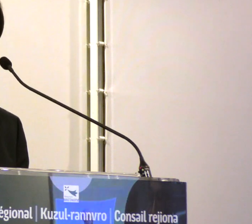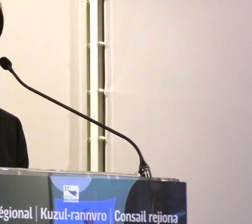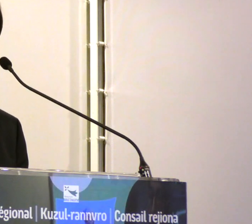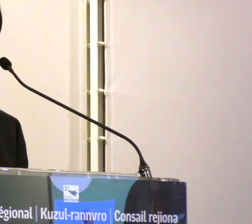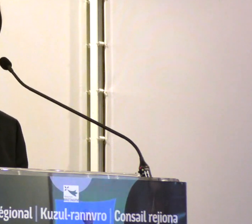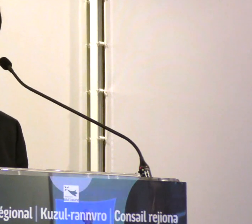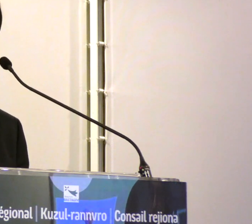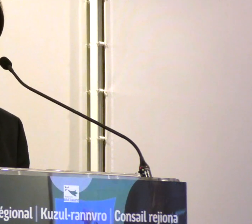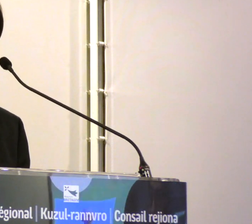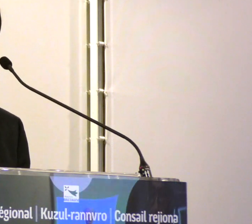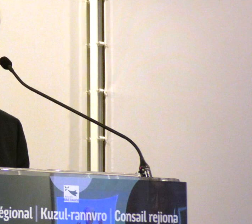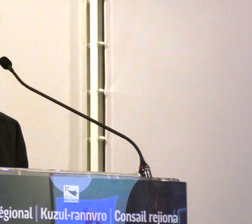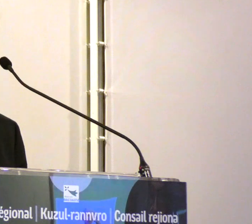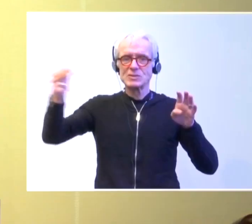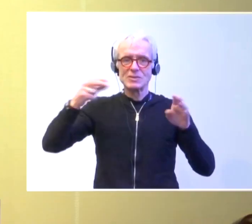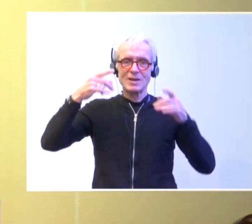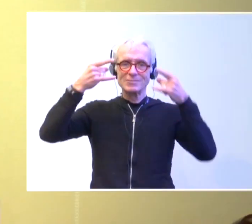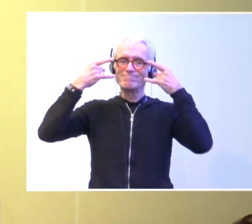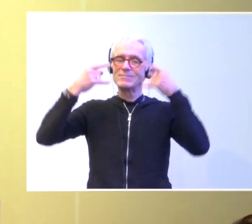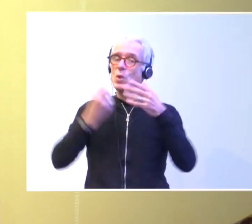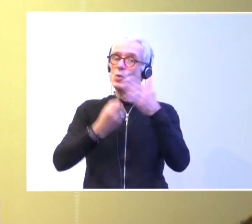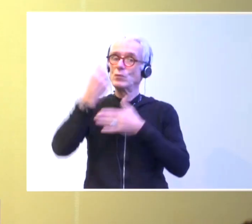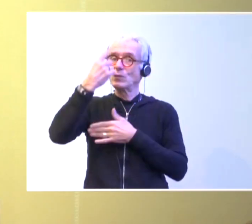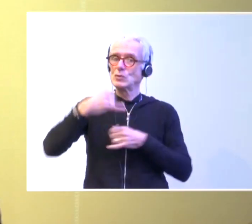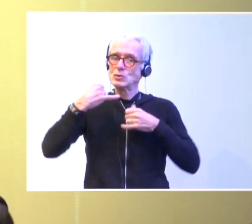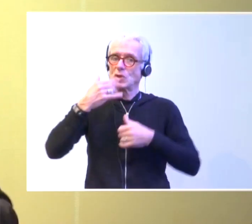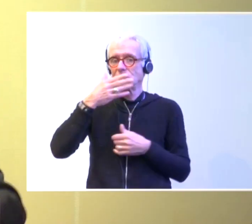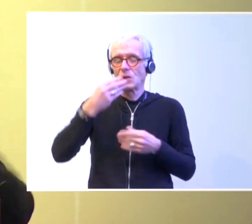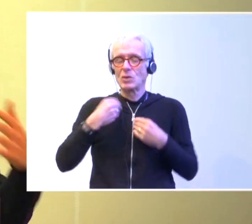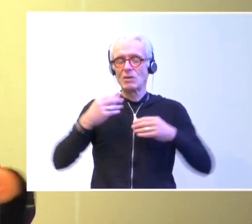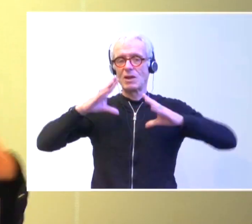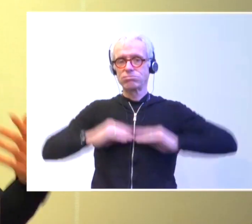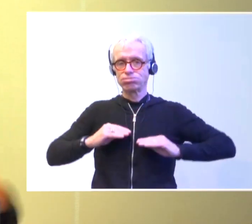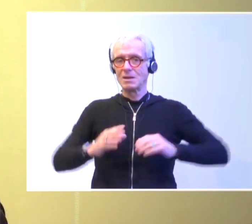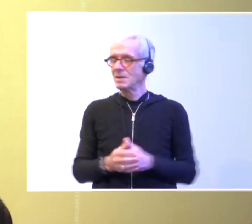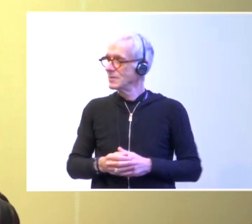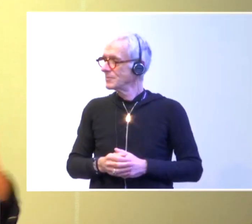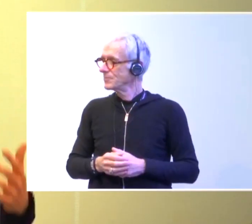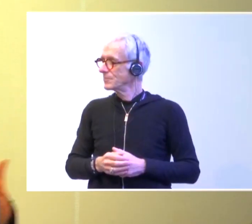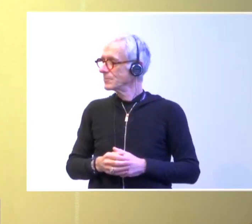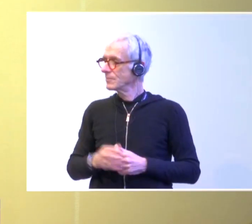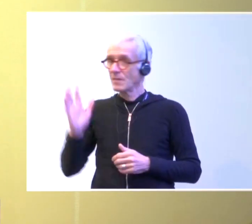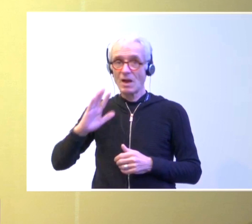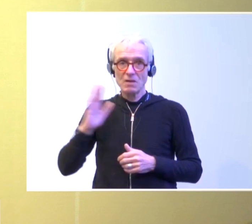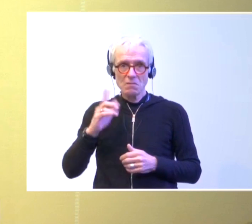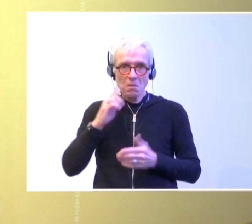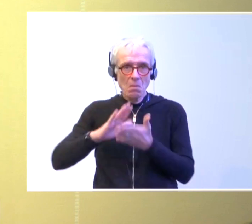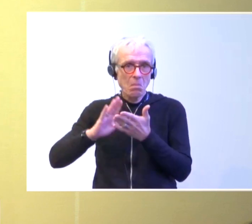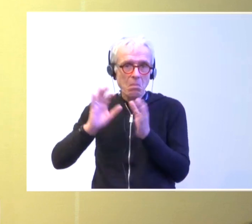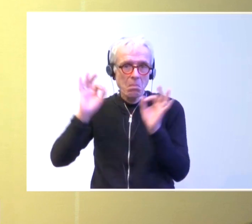figures à l'Assemblée nationale fait du bien, pour remettre la politique dans des institutions jeunes qui n'avaient plus l'occasion d'en